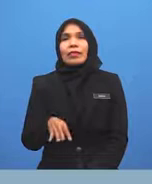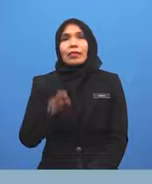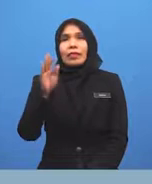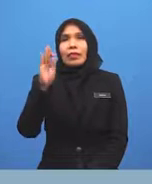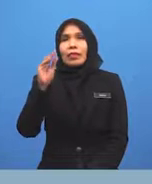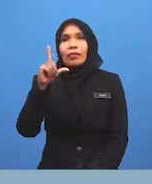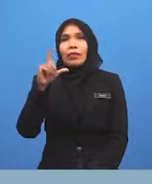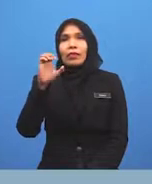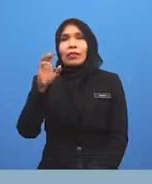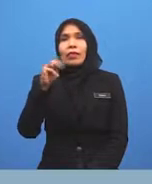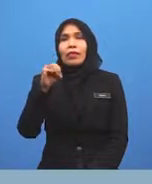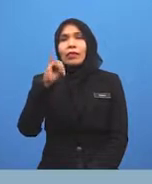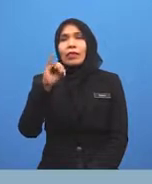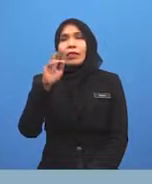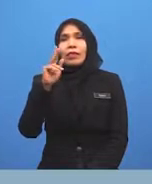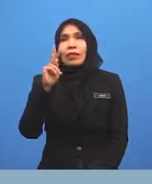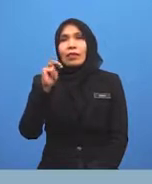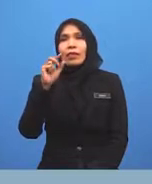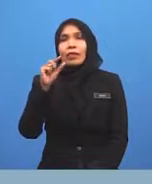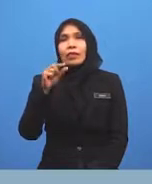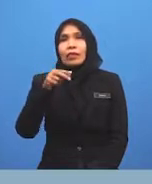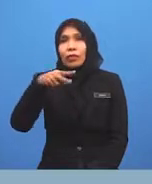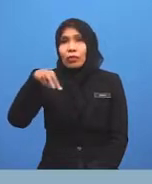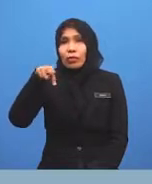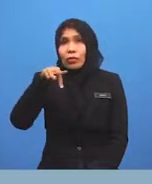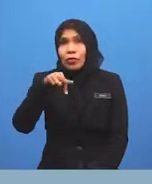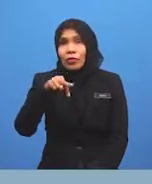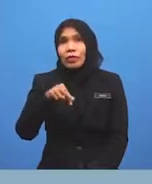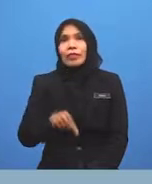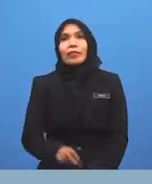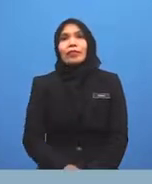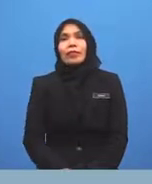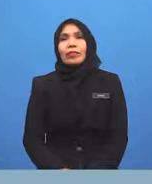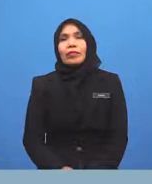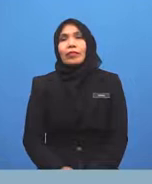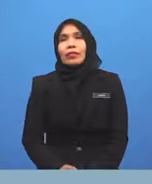perlu dipusingkan supaya arah ibu jari adalah ke bawah.